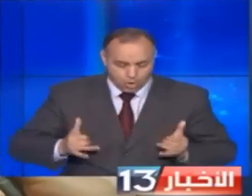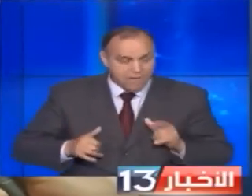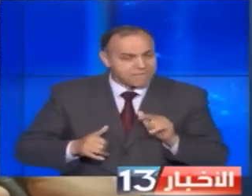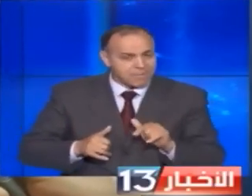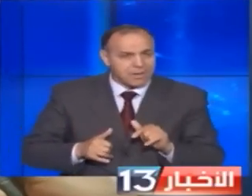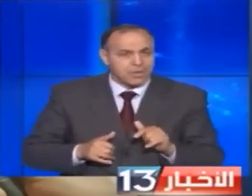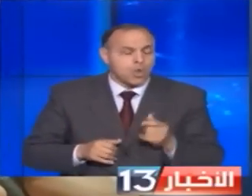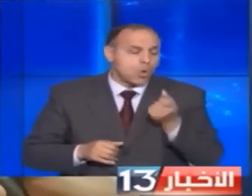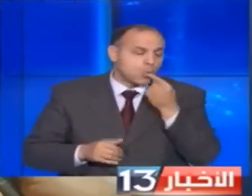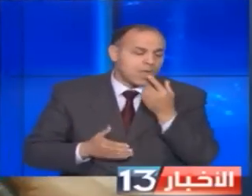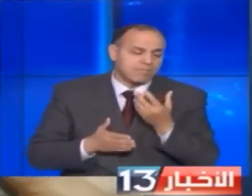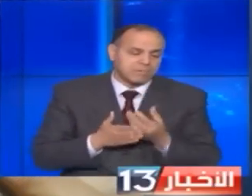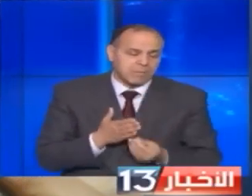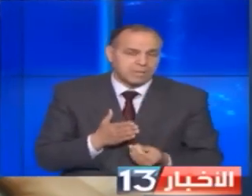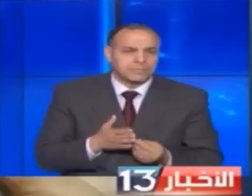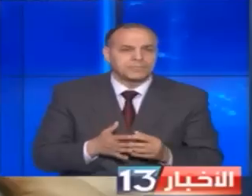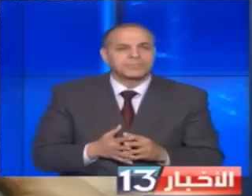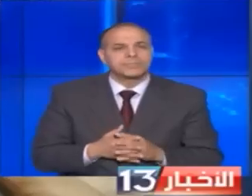وتوفير الادويه